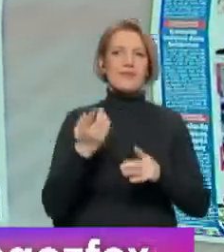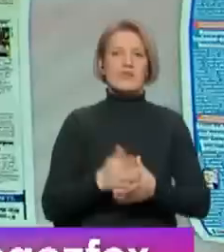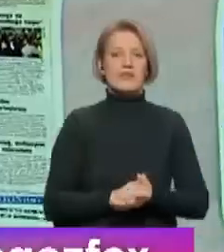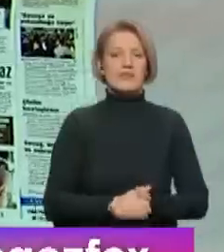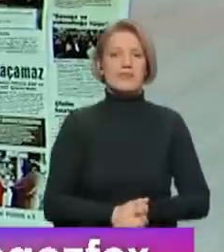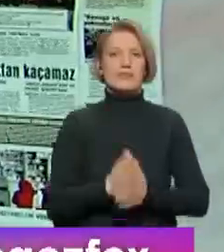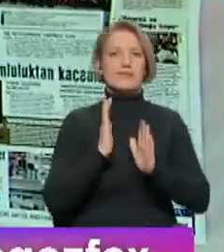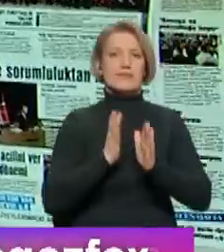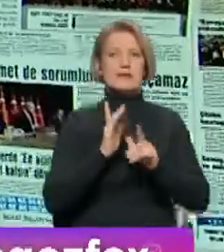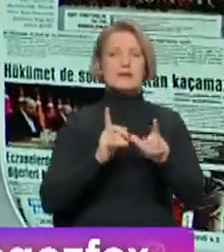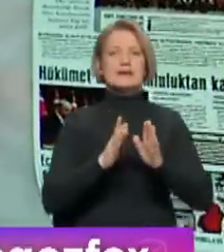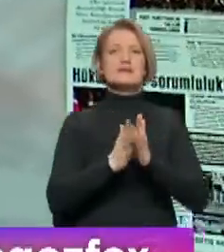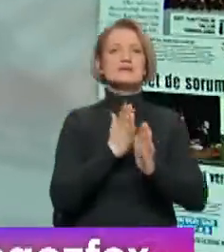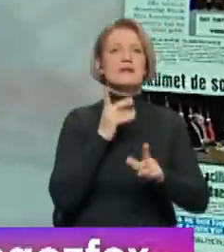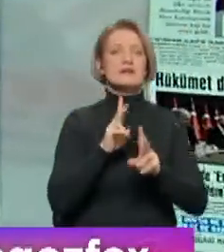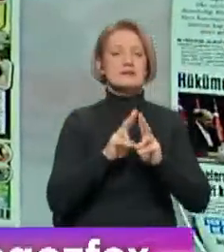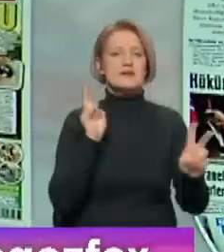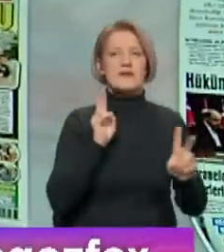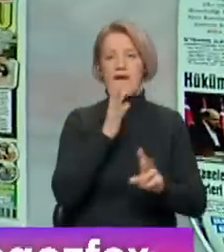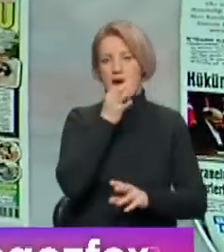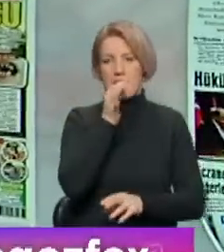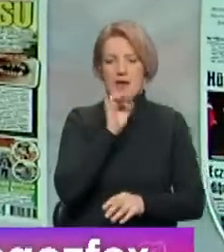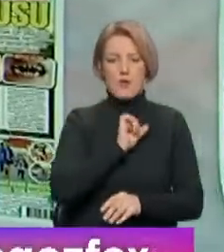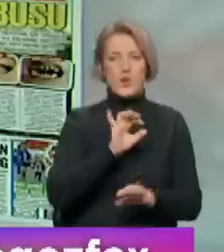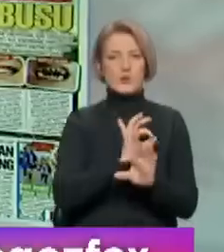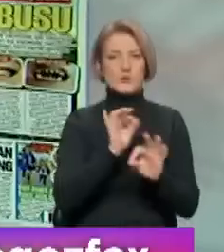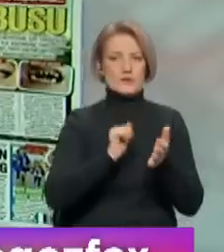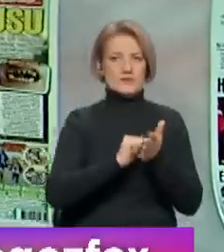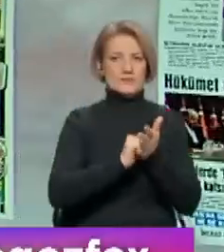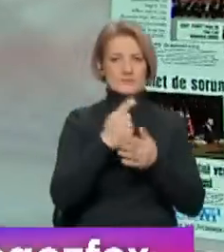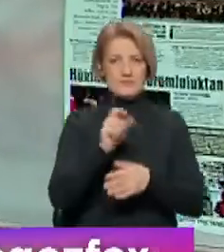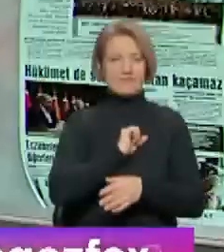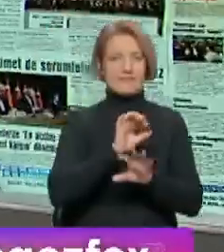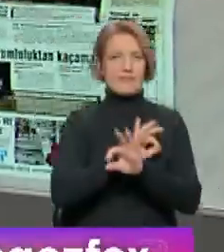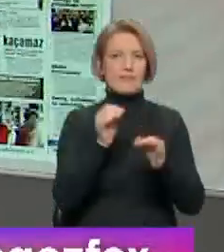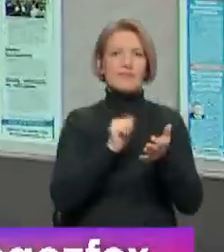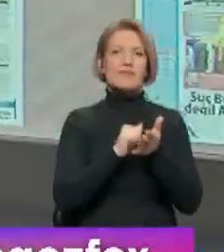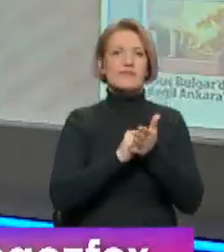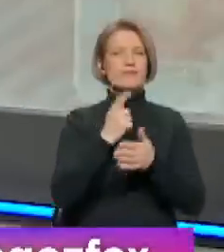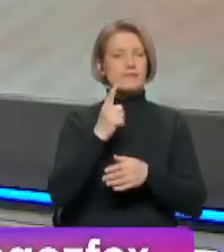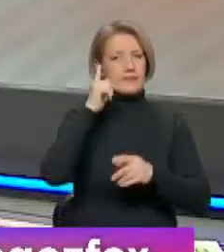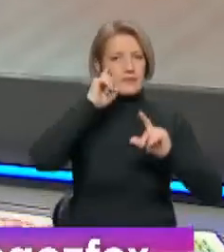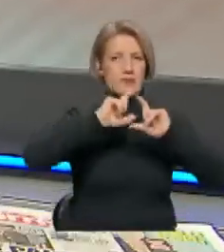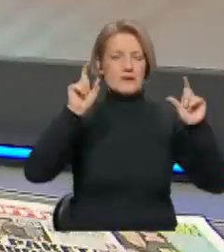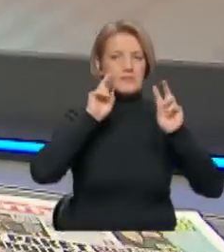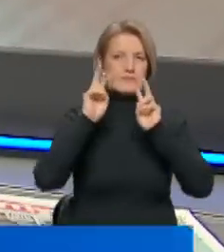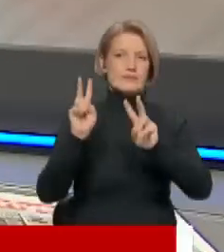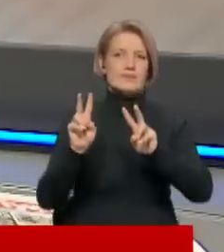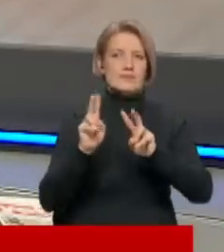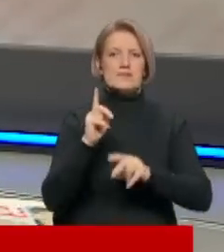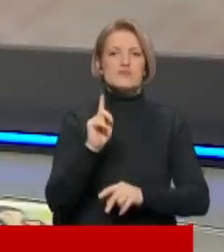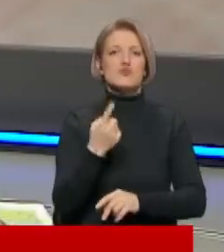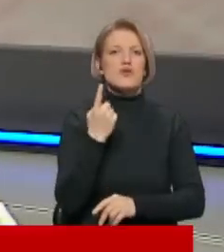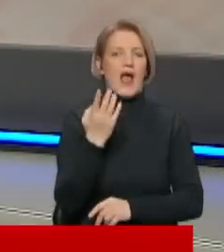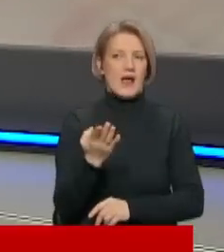devam edelim sıradaki haberimiz için Korkusuz gazetesine götüreceğiz sizlere Korkusuz gazetesinin manşetine bakalım ya